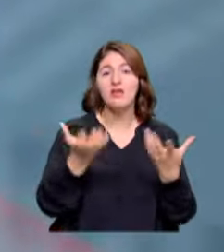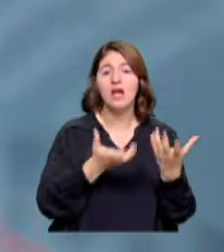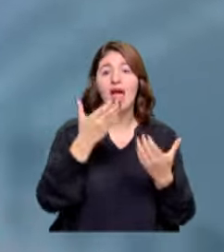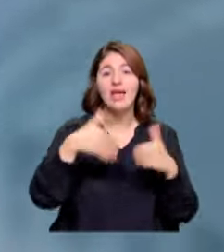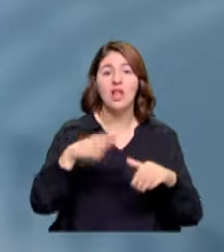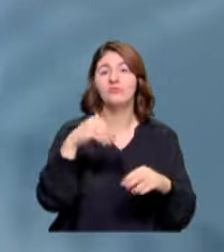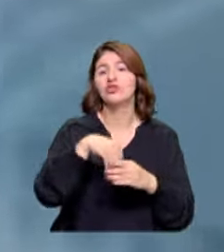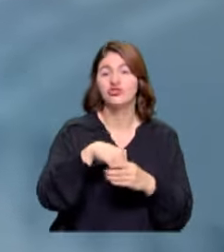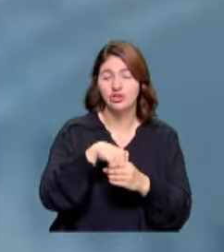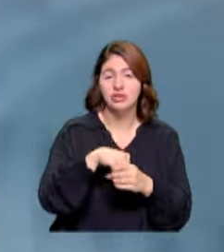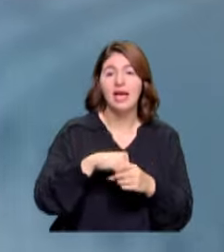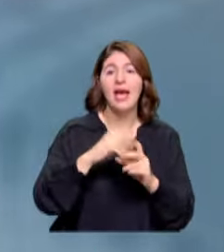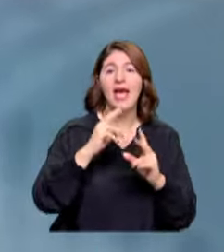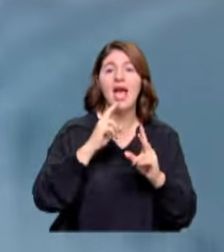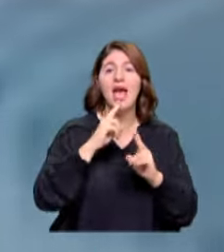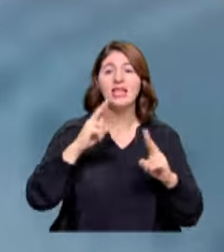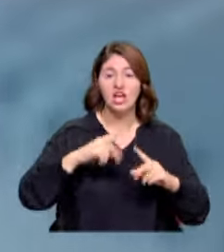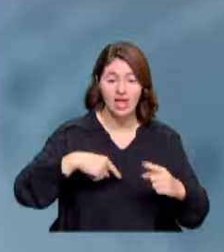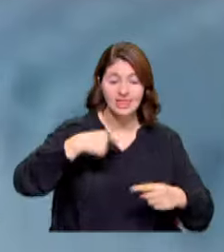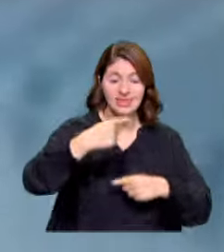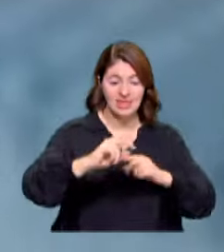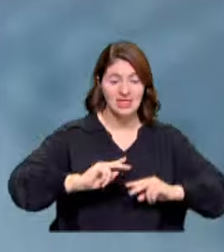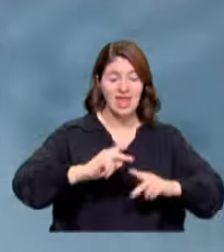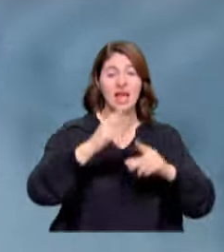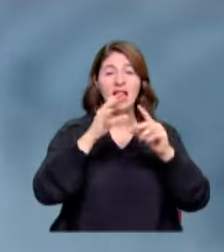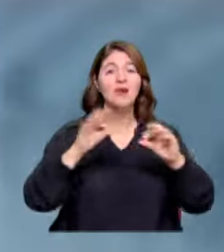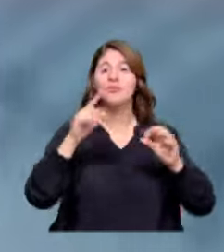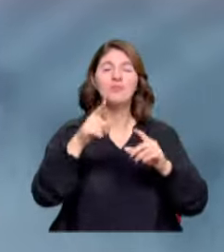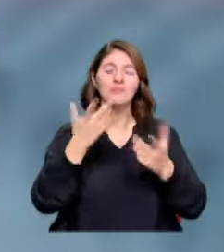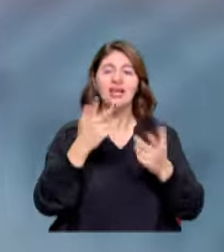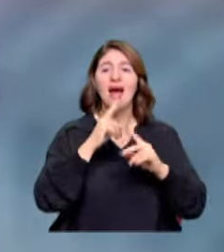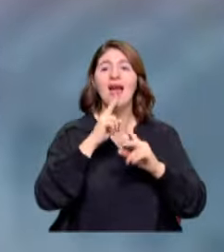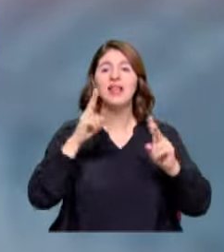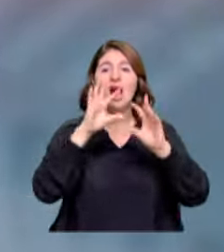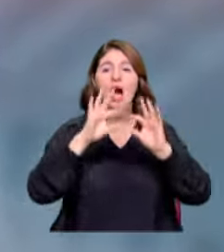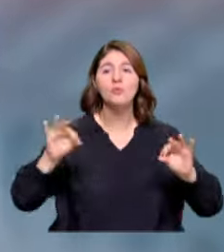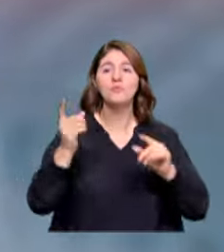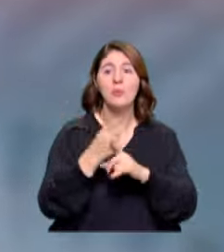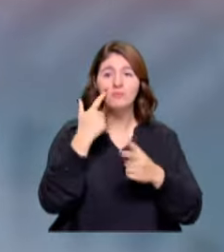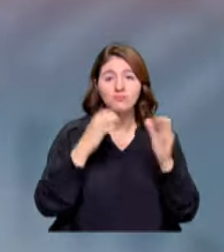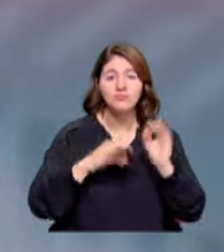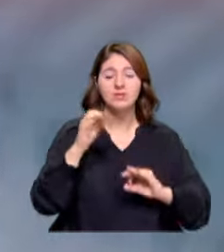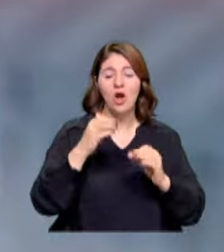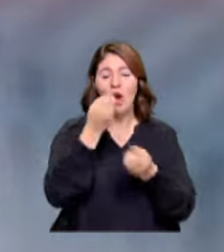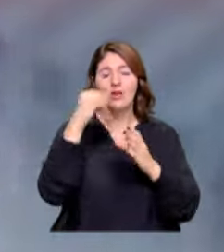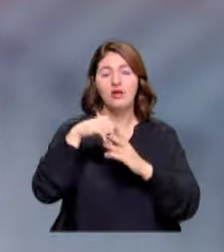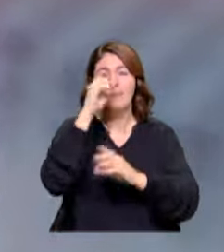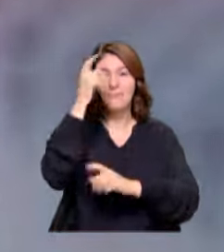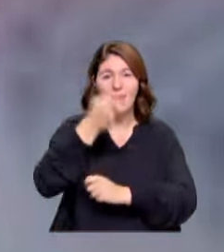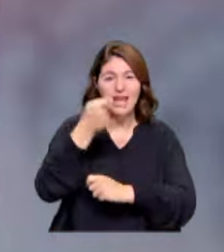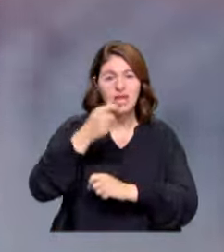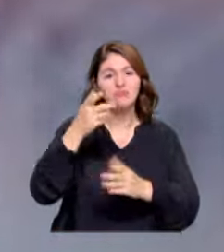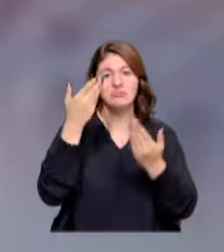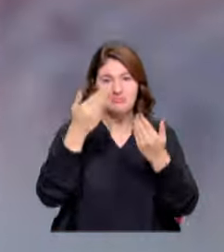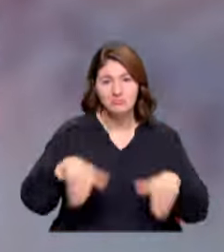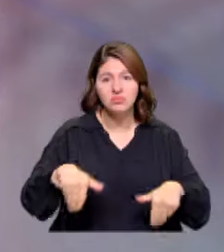yangınlarının önlenmesi için enerji nakil hatlarının gözden geçirilmesi, orman içindeki maden faaliyetlerinin sınırlandırılması